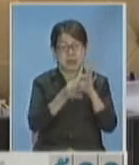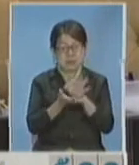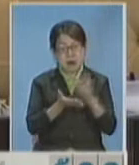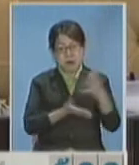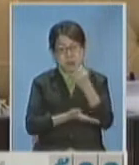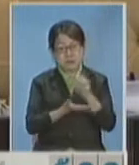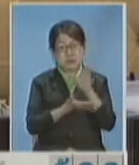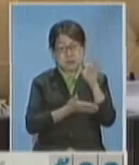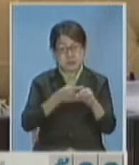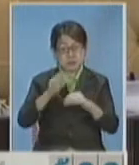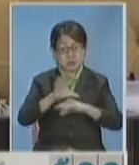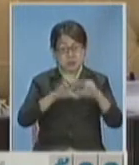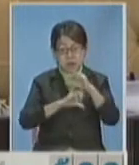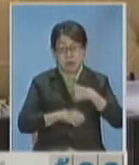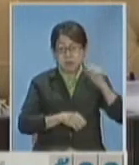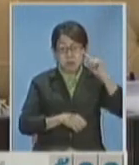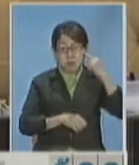ารู้หลังจากเป็นข่าวแล้ว